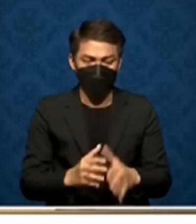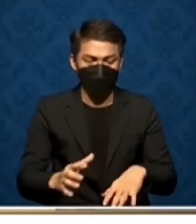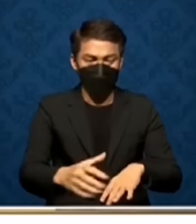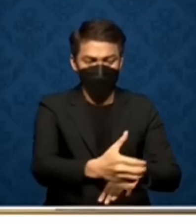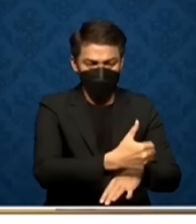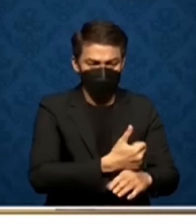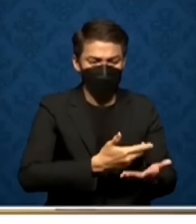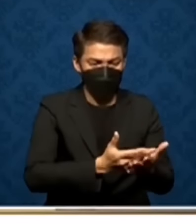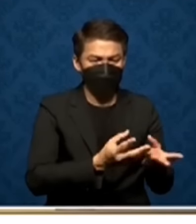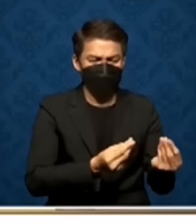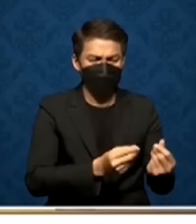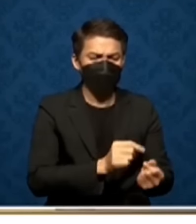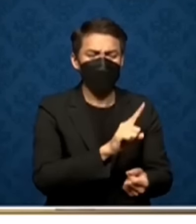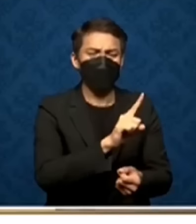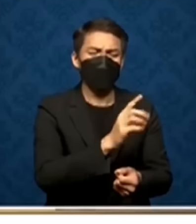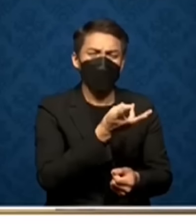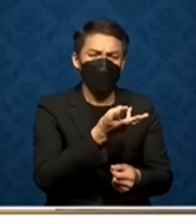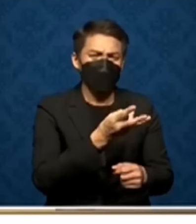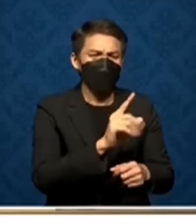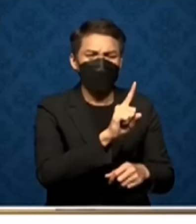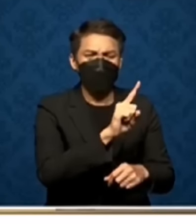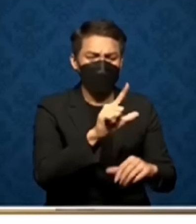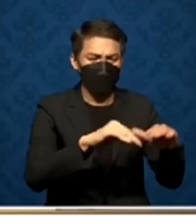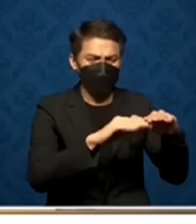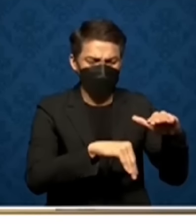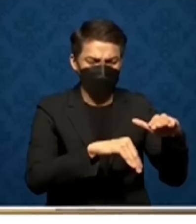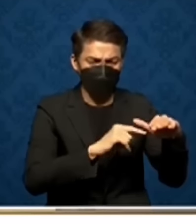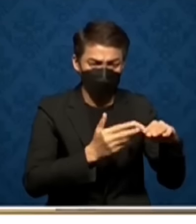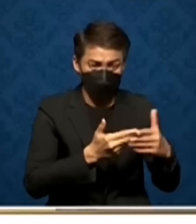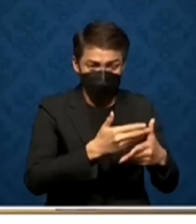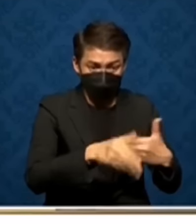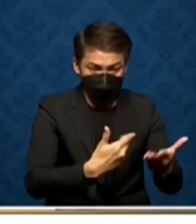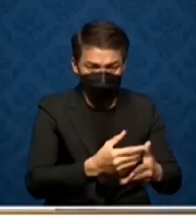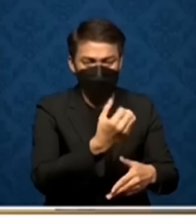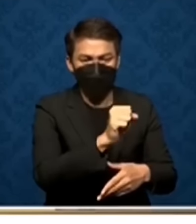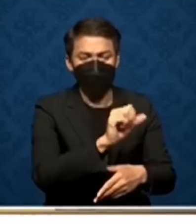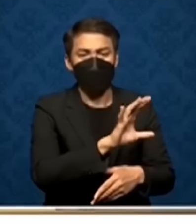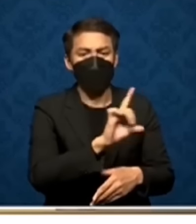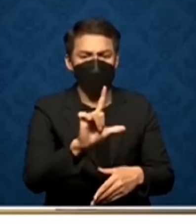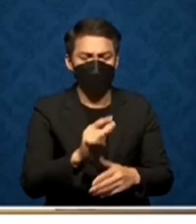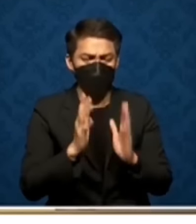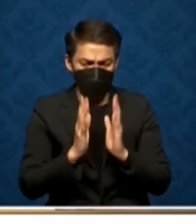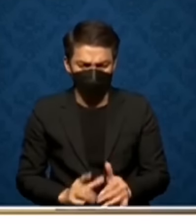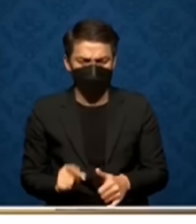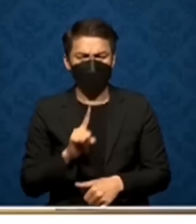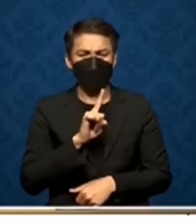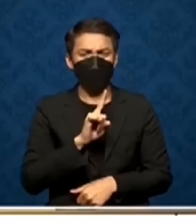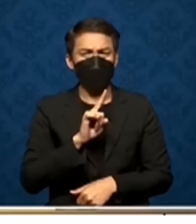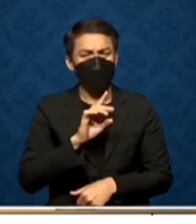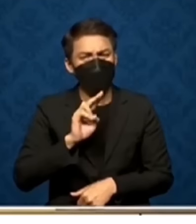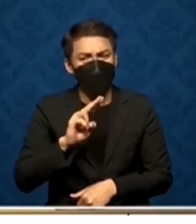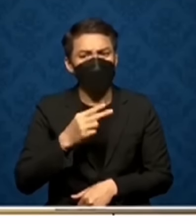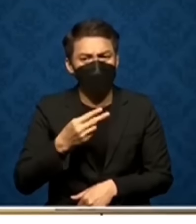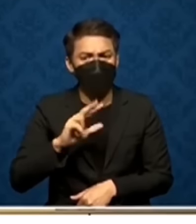งล้านตอนหลังมาราคา15ล้านคนหนึ่งมี 20,000 30,000 ไร่ประกาศเชิญ